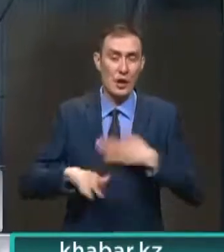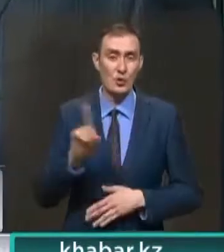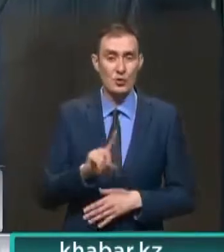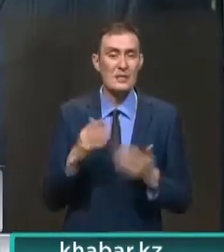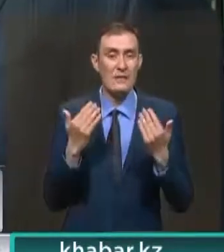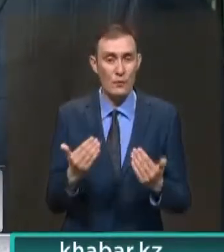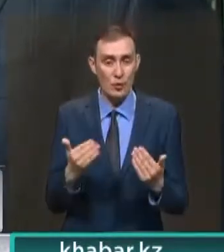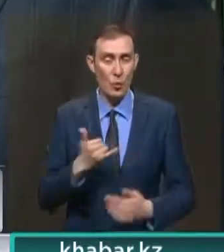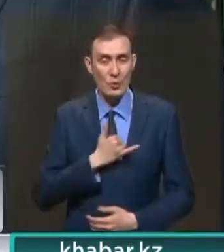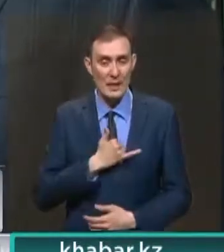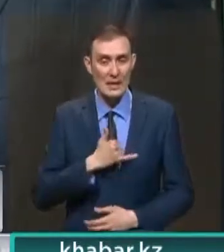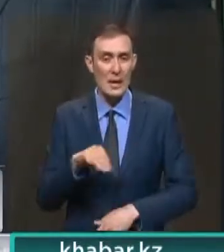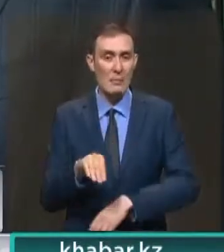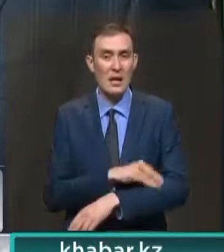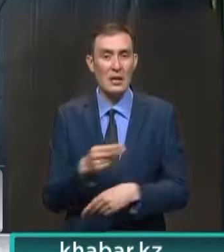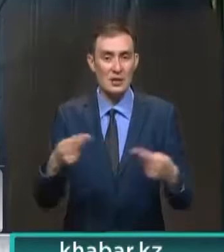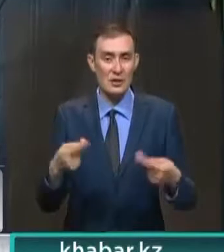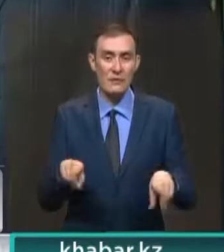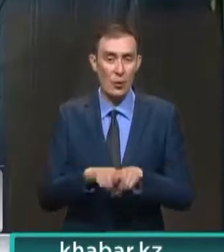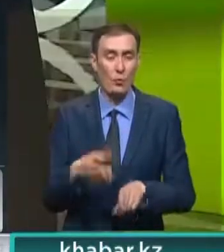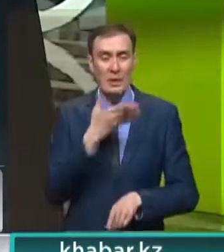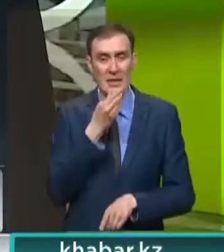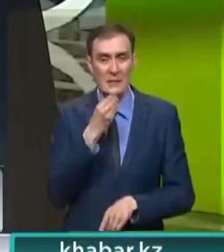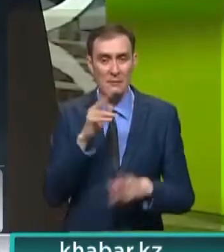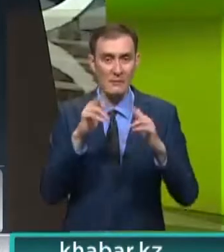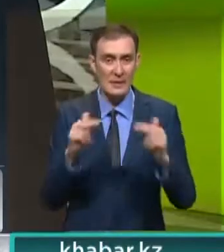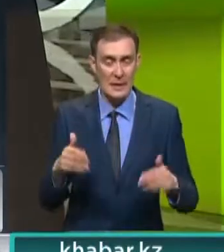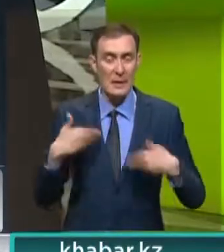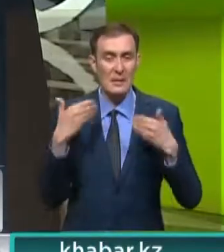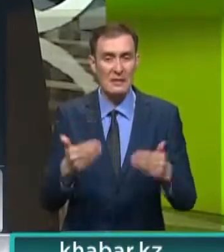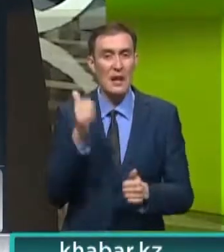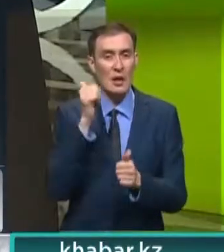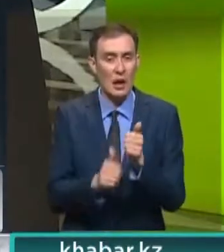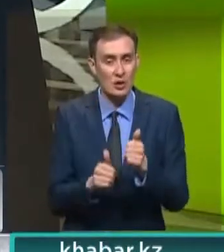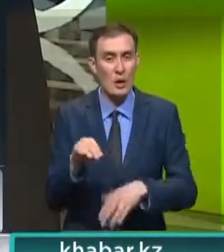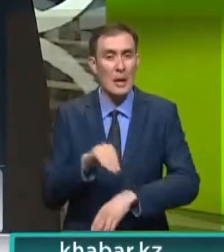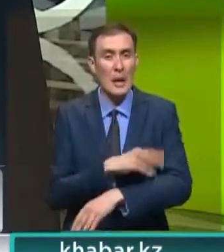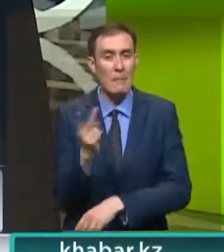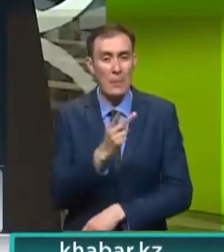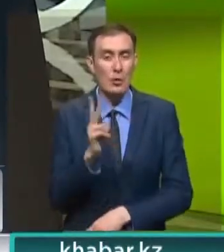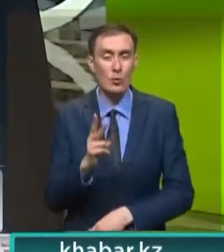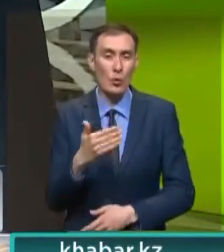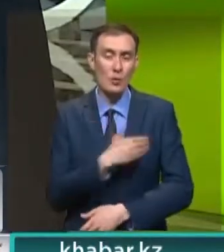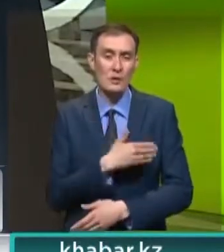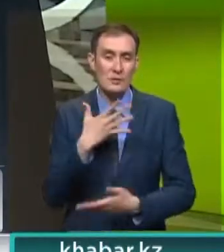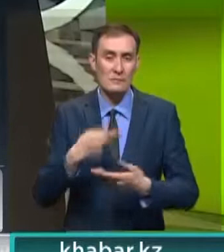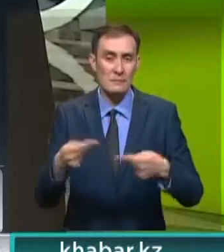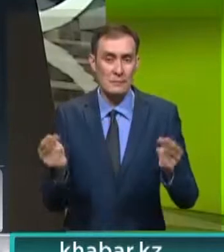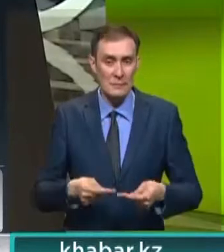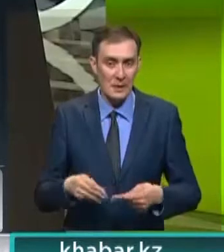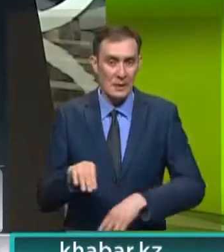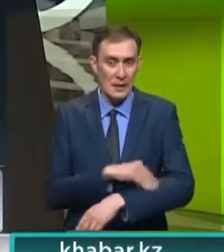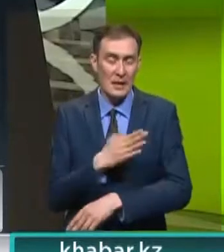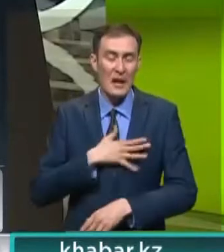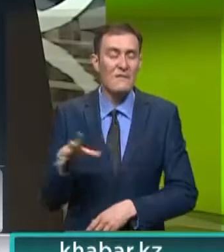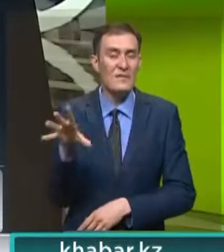именно сегодня у нас бракосочетание в таком красивом месте. Поздравляю каждую пару, которая решила скрепить свой союз.